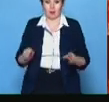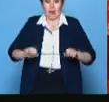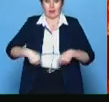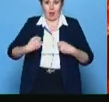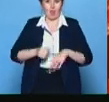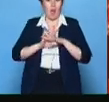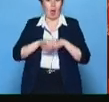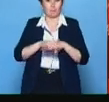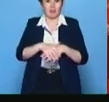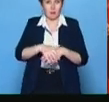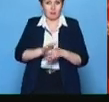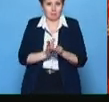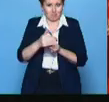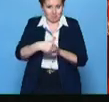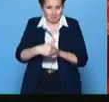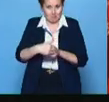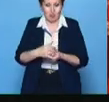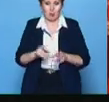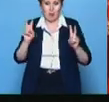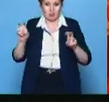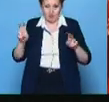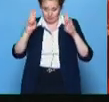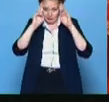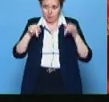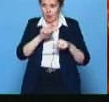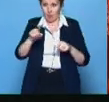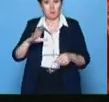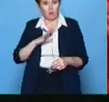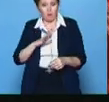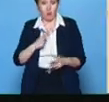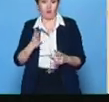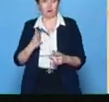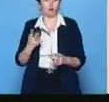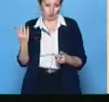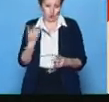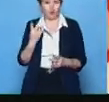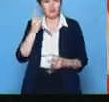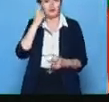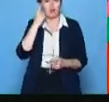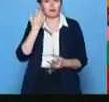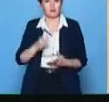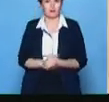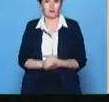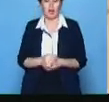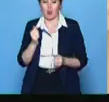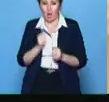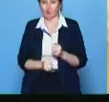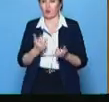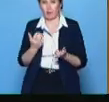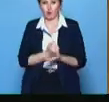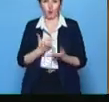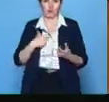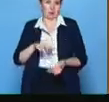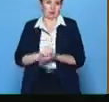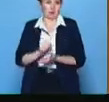Даже названия некоторые не знают. Пусть будут знать. Каждый нашел в Лударвае занятие по душе.